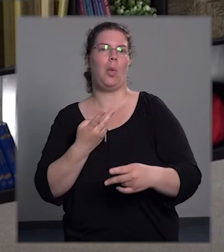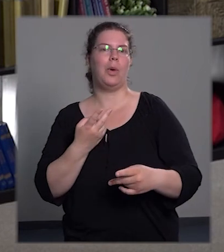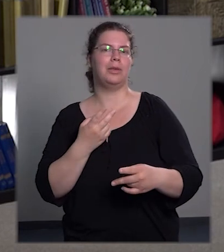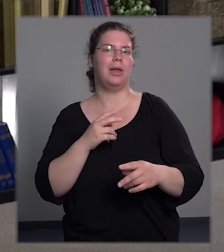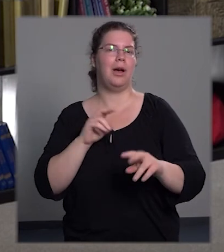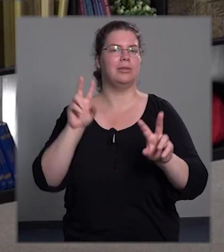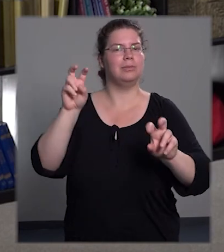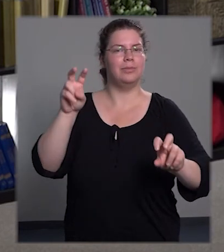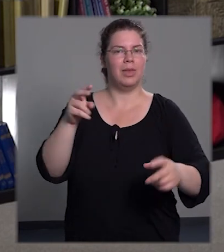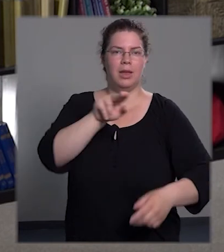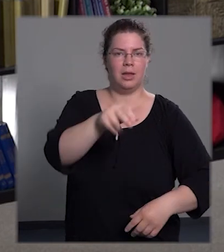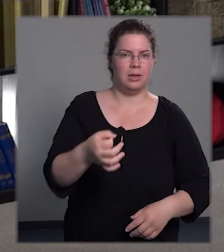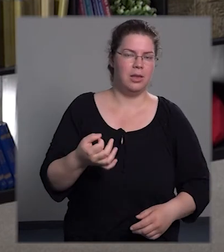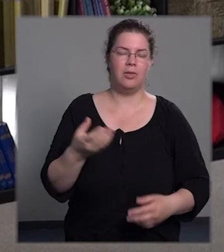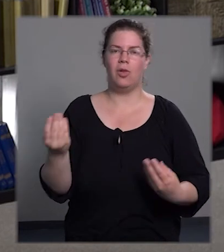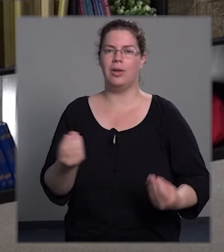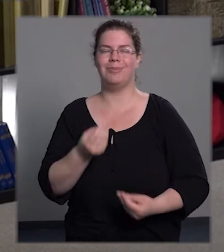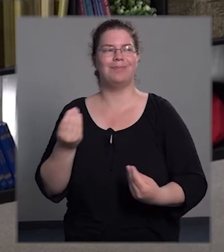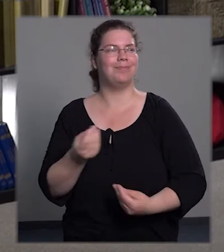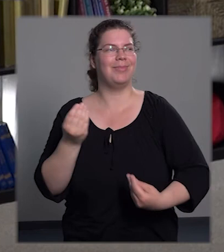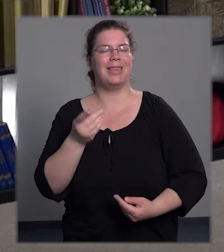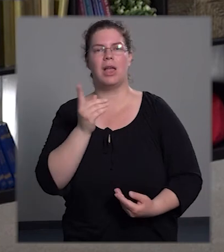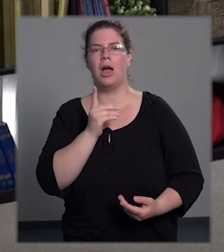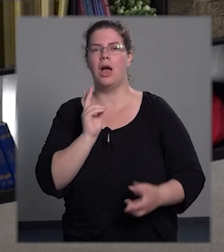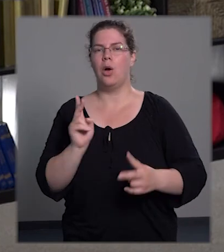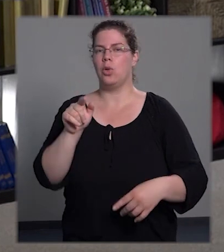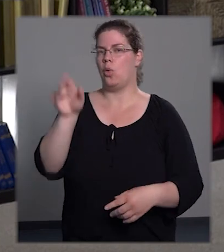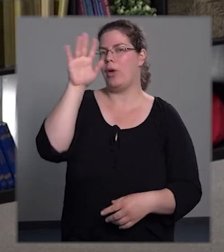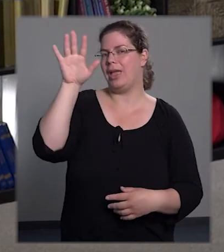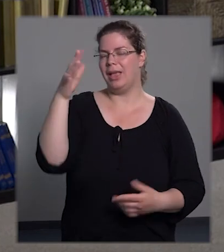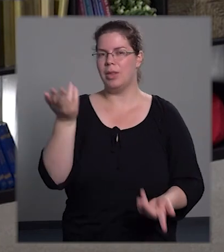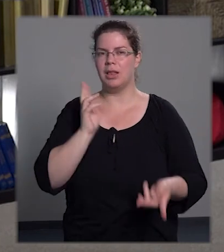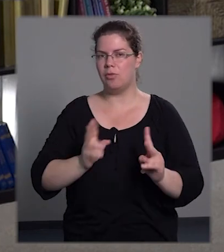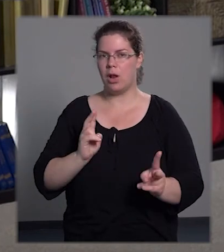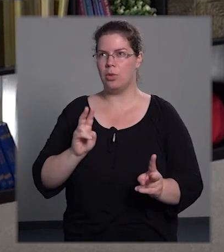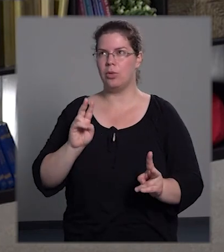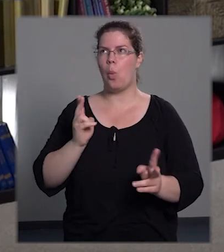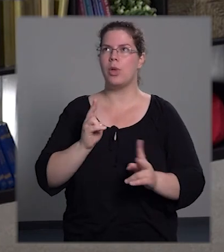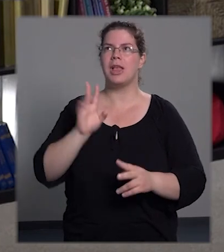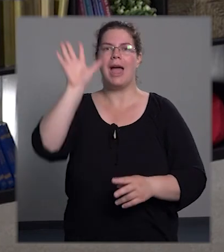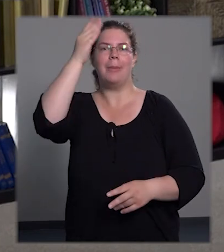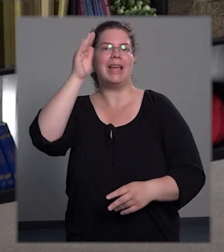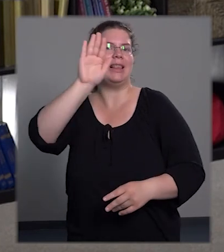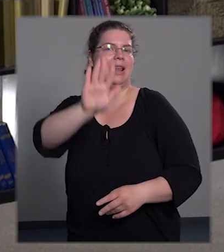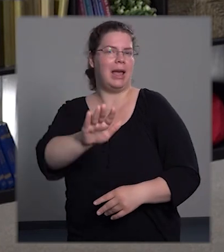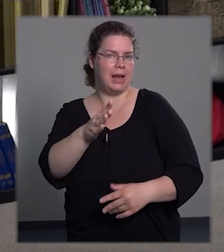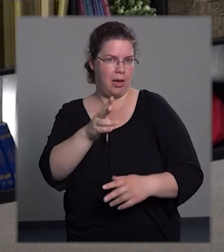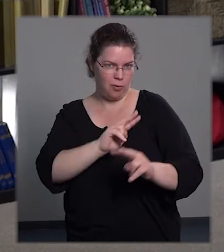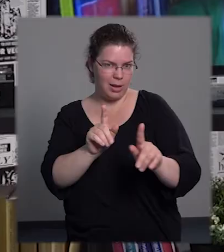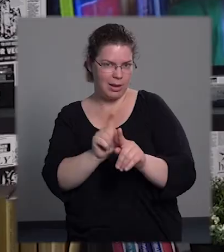idézet, vagy egyáltalán, hogy mi az, ami... ahogy ő elképzelte valahogy, hogy hogyan emlékezzenek majd rá, kirajzolódik egy